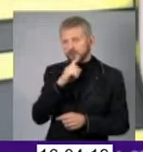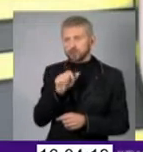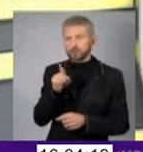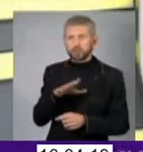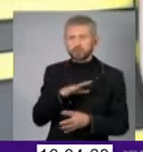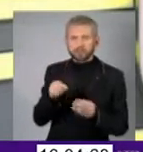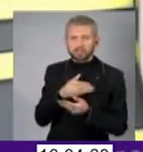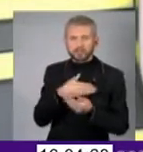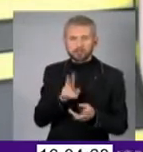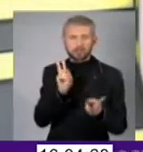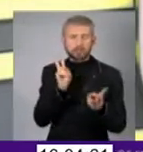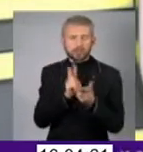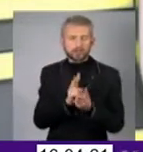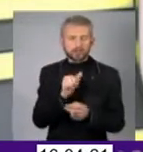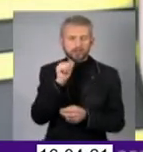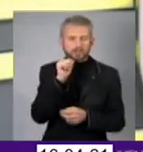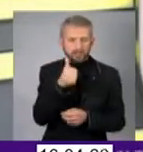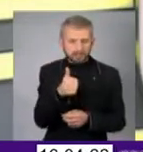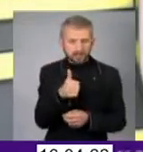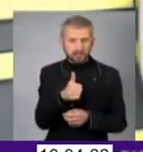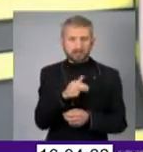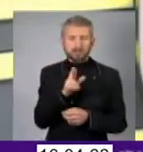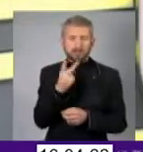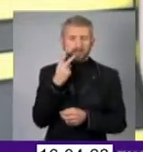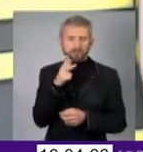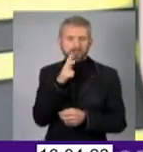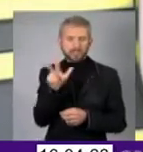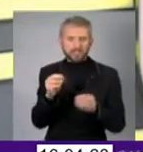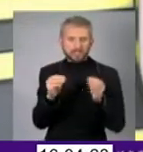ви були з нами у прямому ефірі. Ми з вами побачимося вже завтра, як